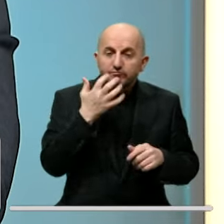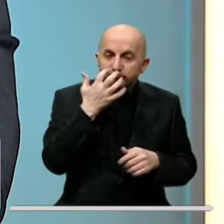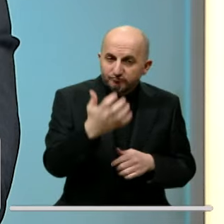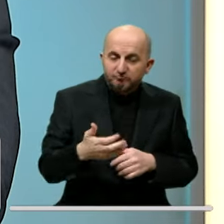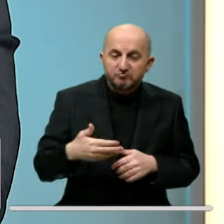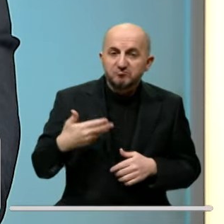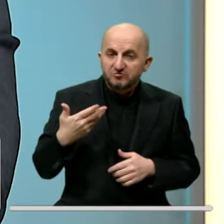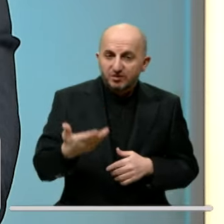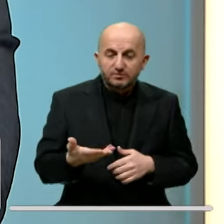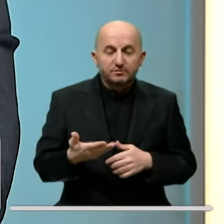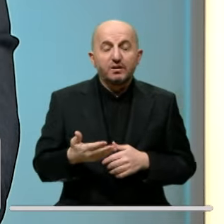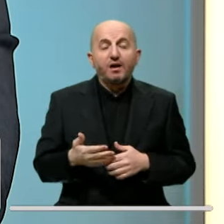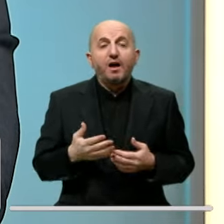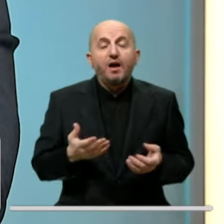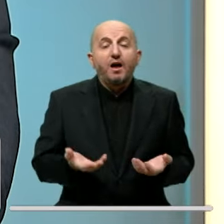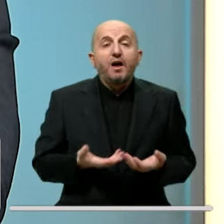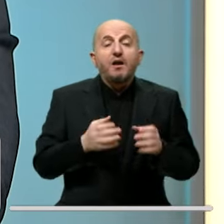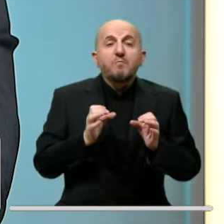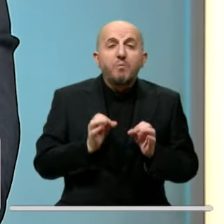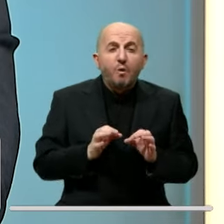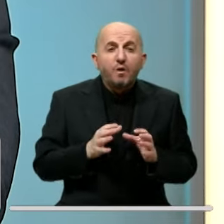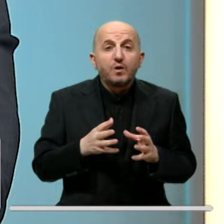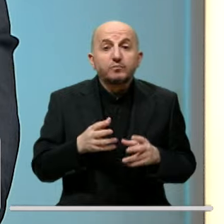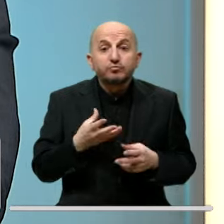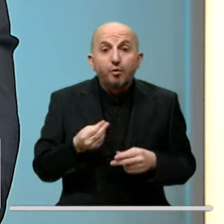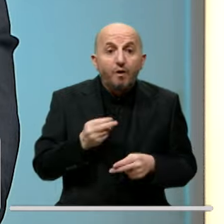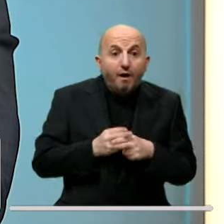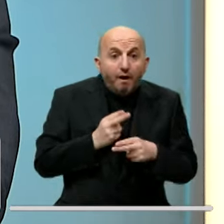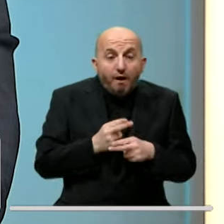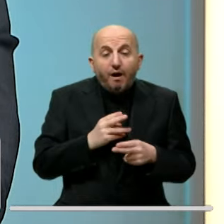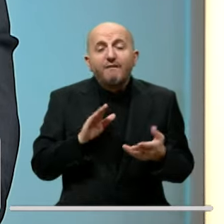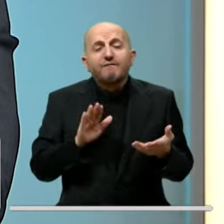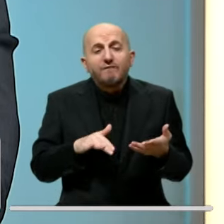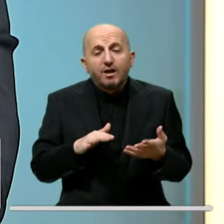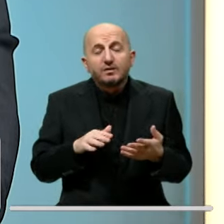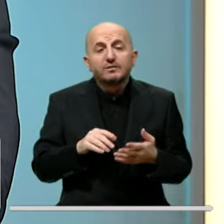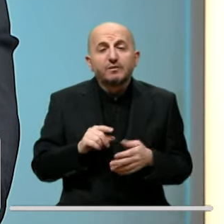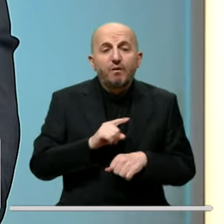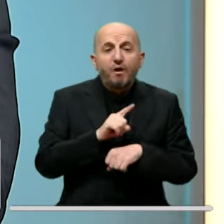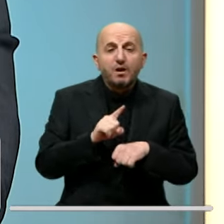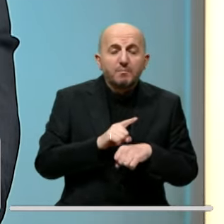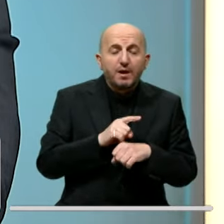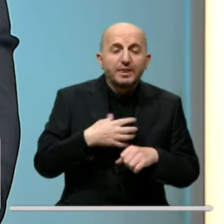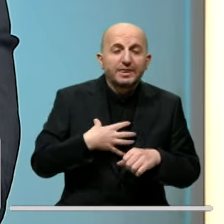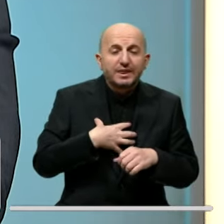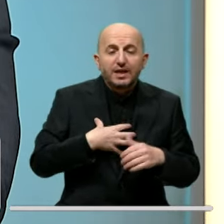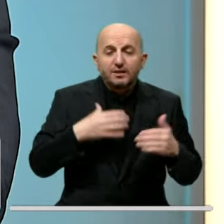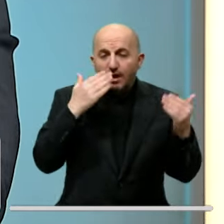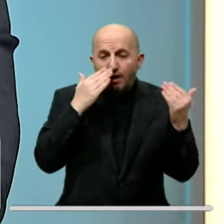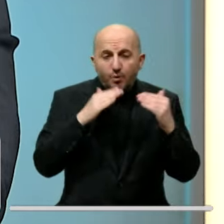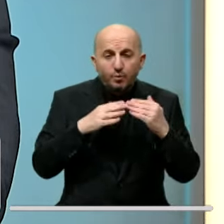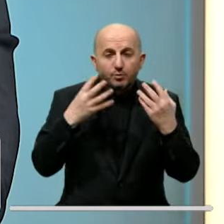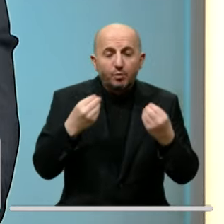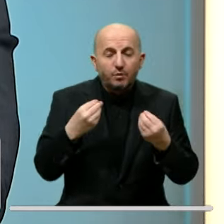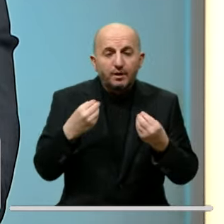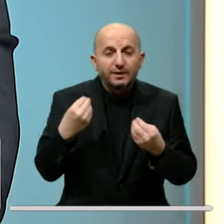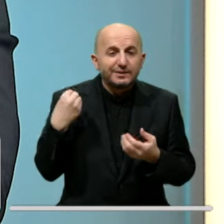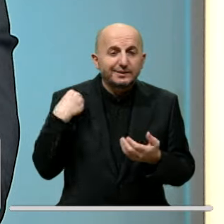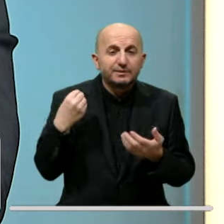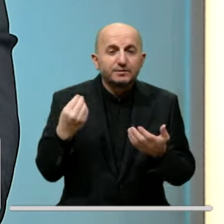ederiz. Eğer böyle hani çok aceleleri varsa o zaman da dine uygun bir şekilde yeni bir